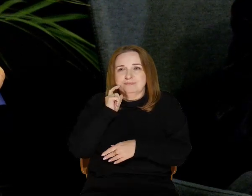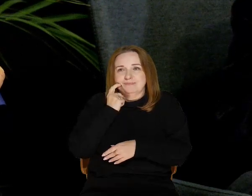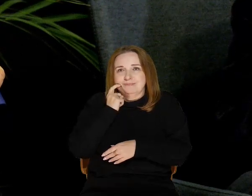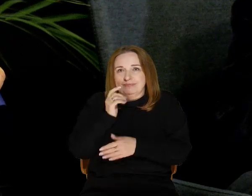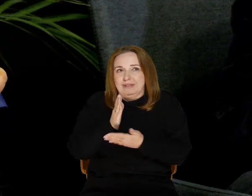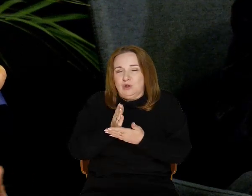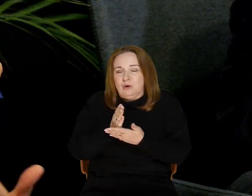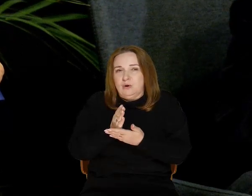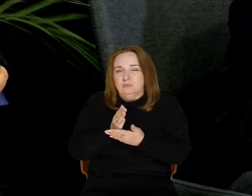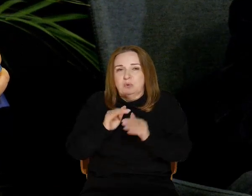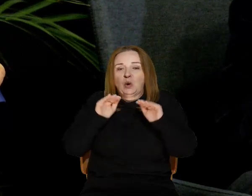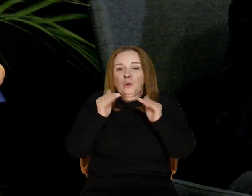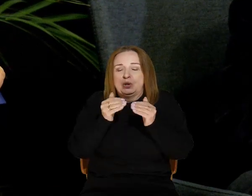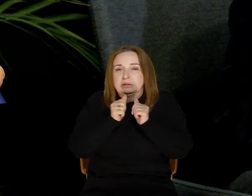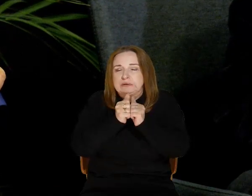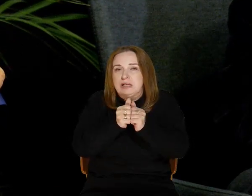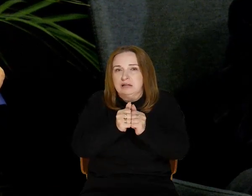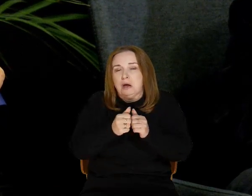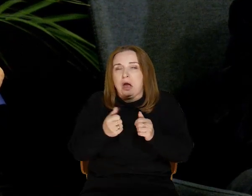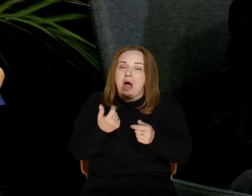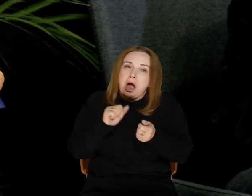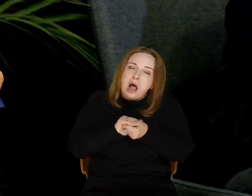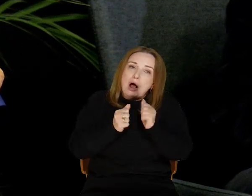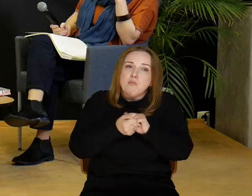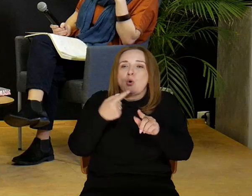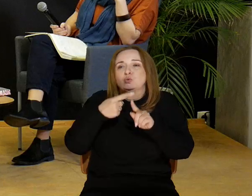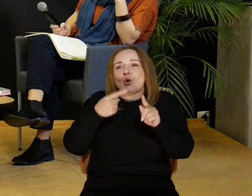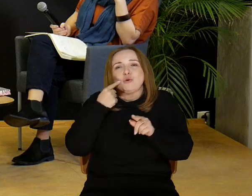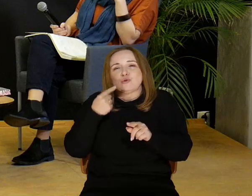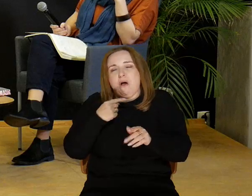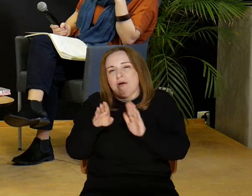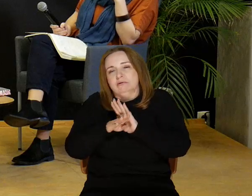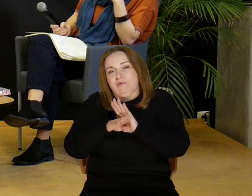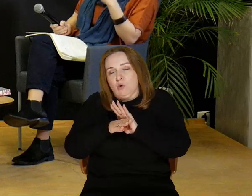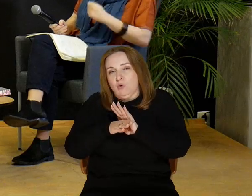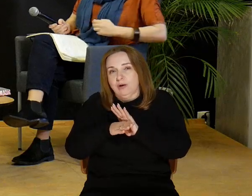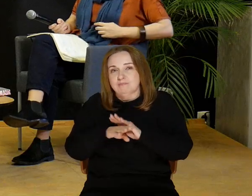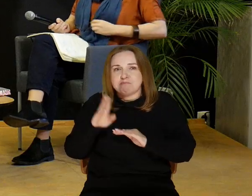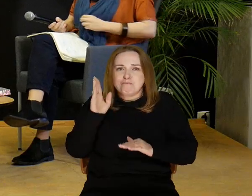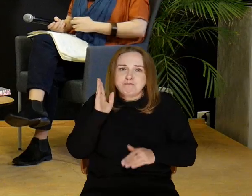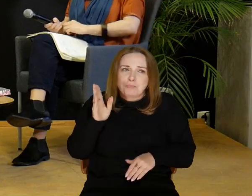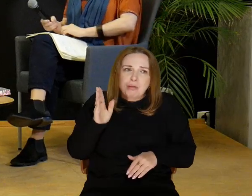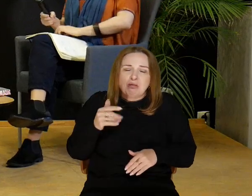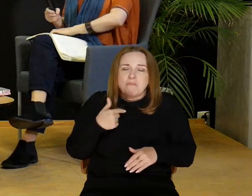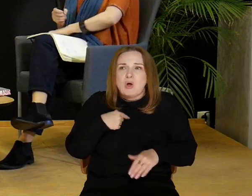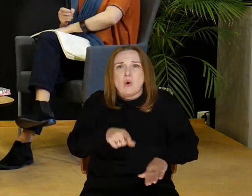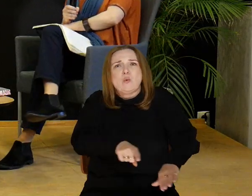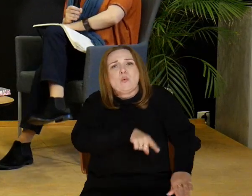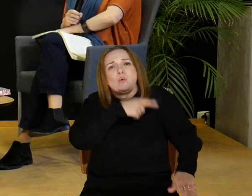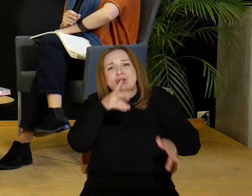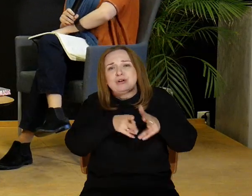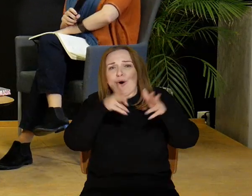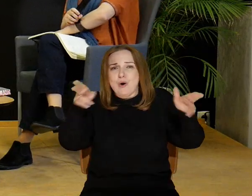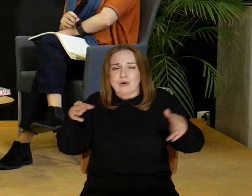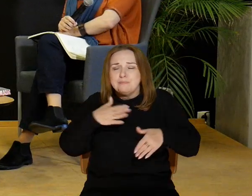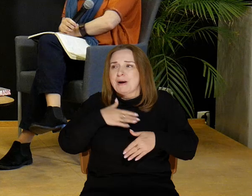mnie kilkoma zdaniami albo właśnie zabawnymi anegdotami, ale również przez długi czas ja miałam taki kompleks, że ja z tymi